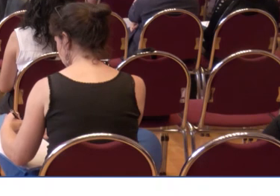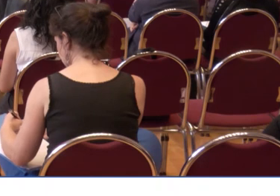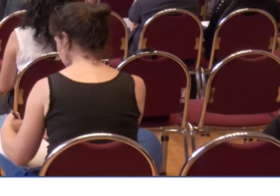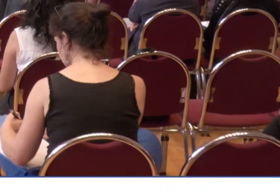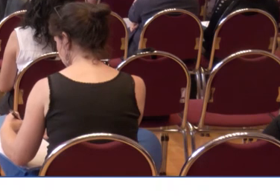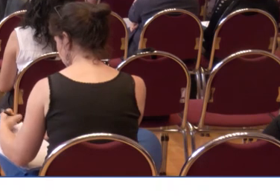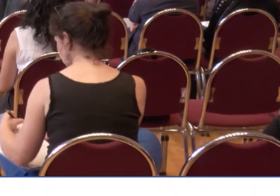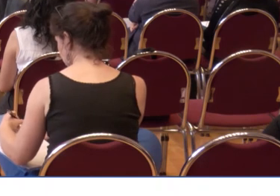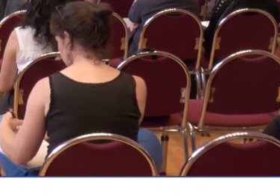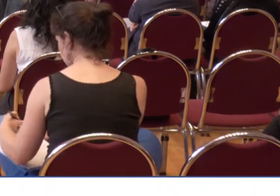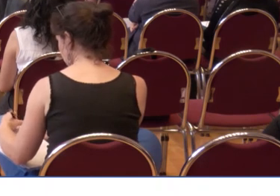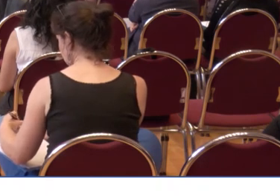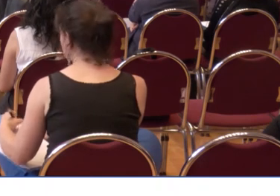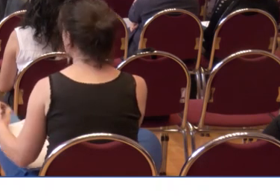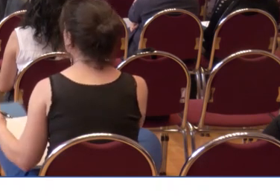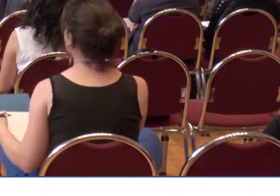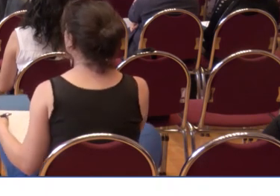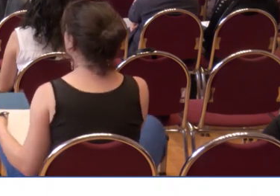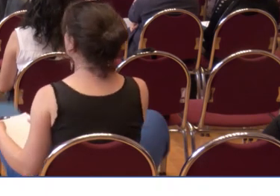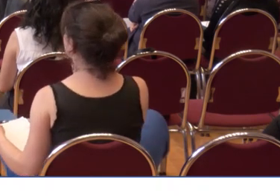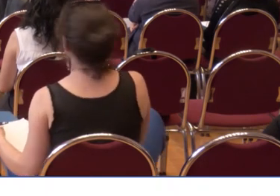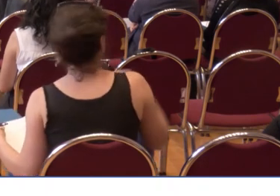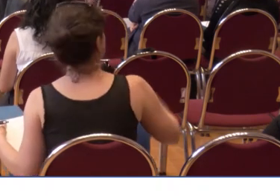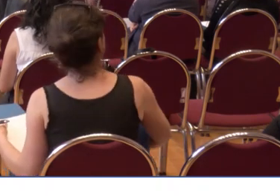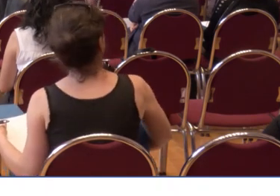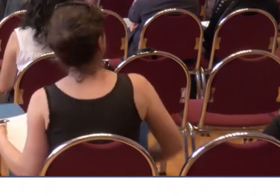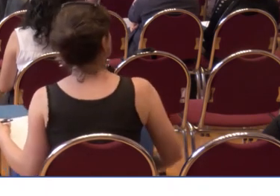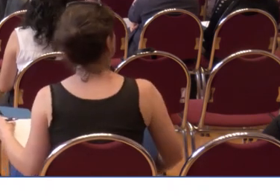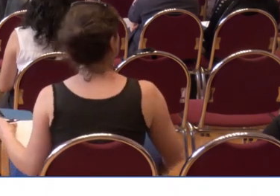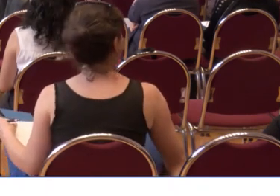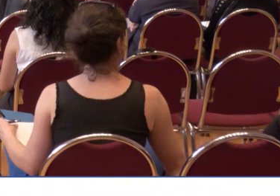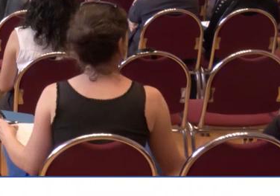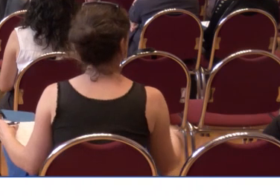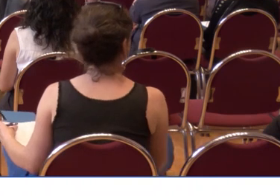dann können wir es nämlich aufzeichnen das ist noch besser für die Dokumentation